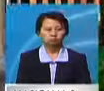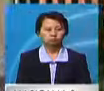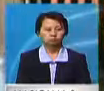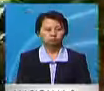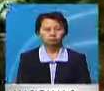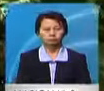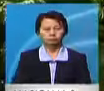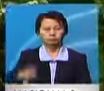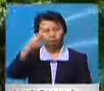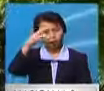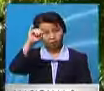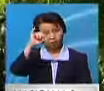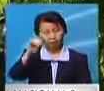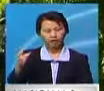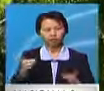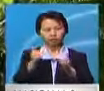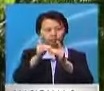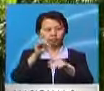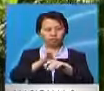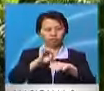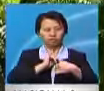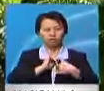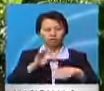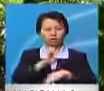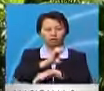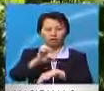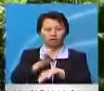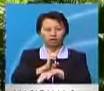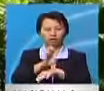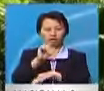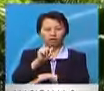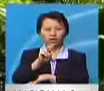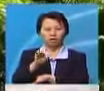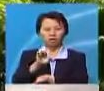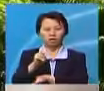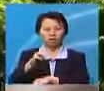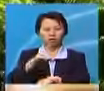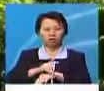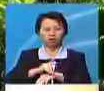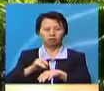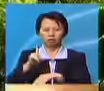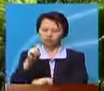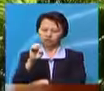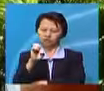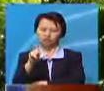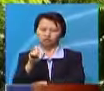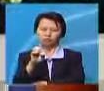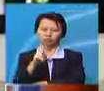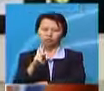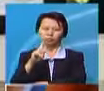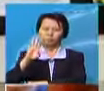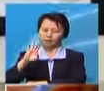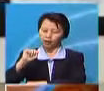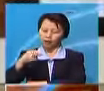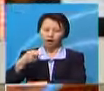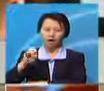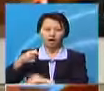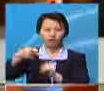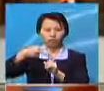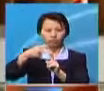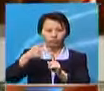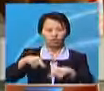Kita kembali. Saya berada di Escape Adventure Play yang terletak di Teluk Bahang, Pulau Pinang. Dekat